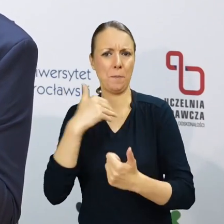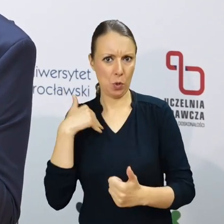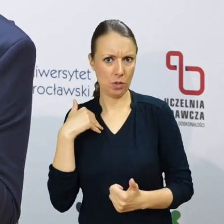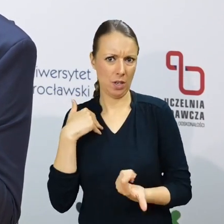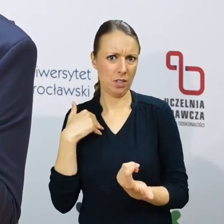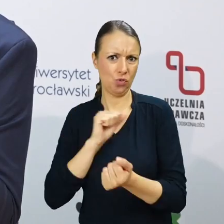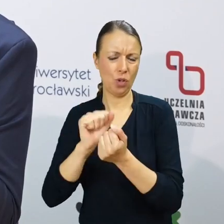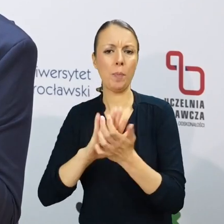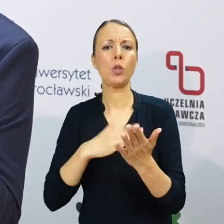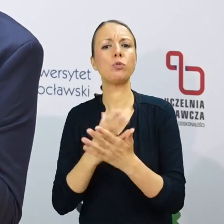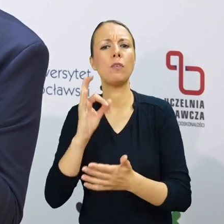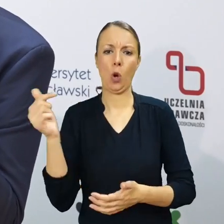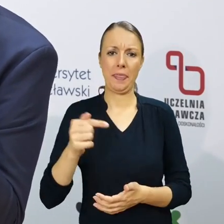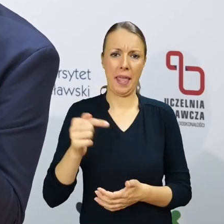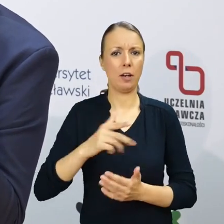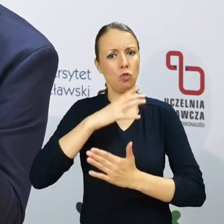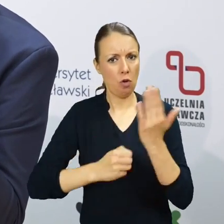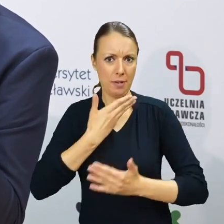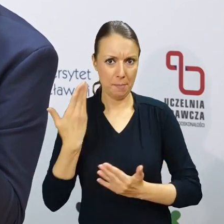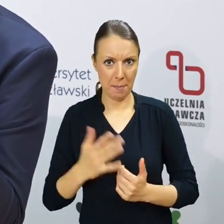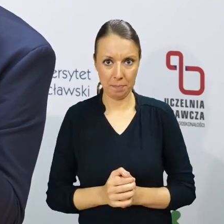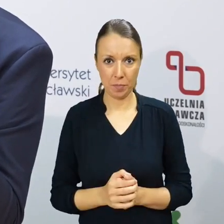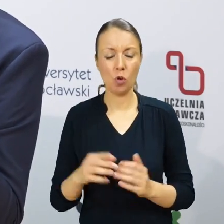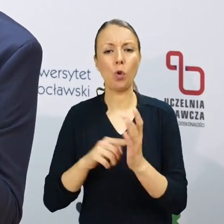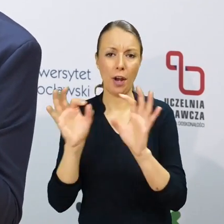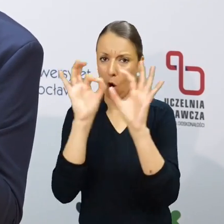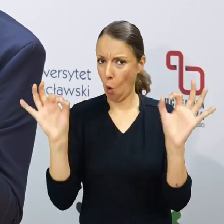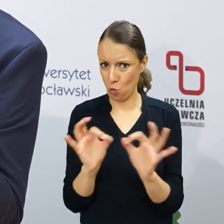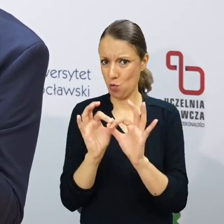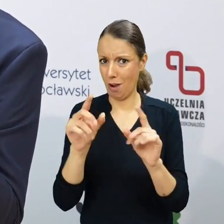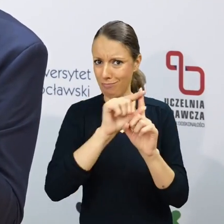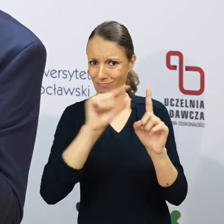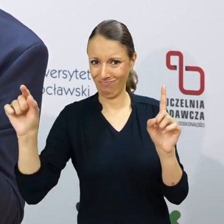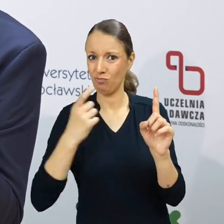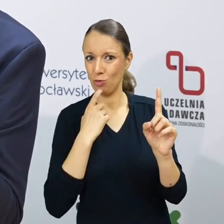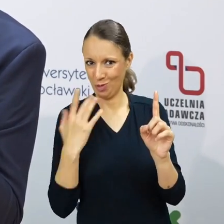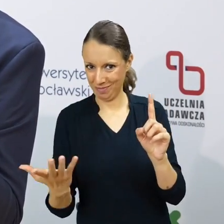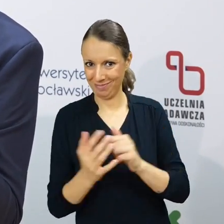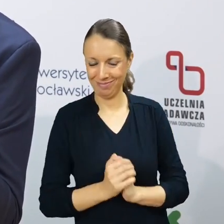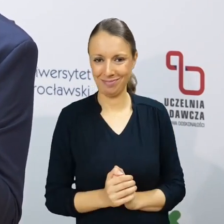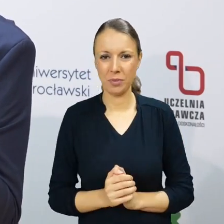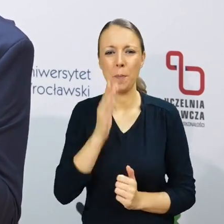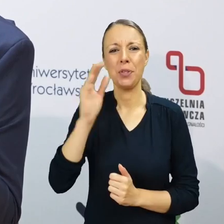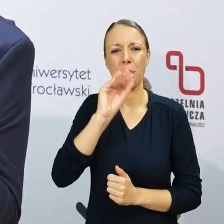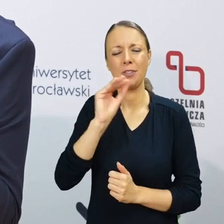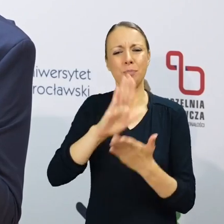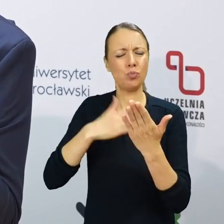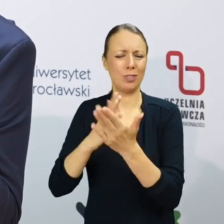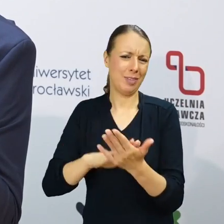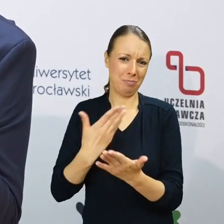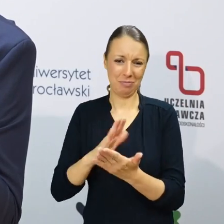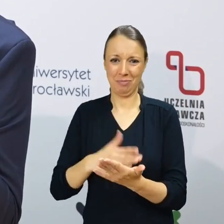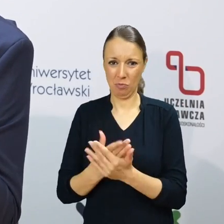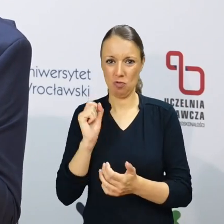interesów niekorzystne. No i to jest taka ogólna definicja. Są jeszcze rozwinięcia, są przykłady. Przykładem